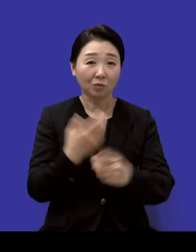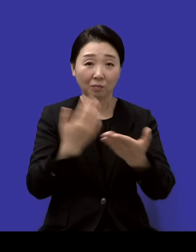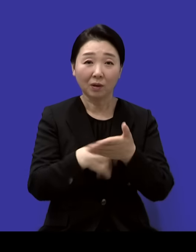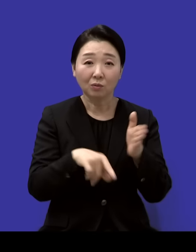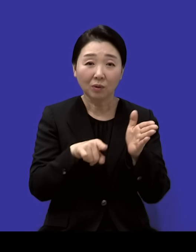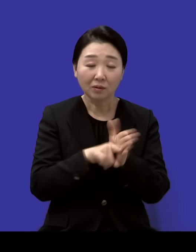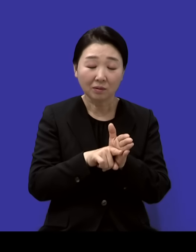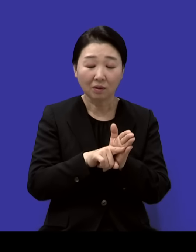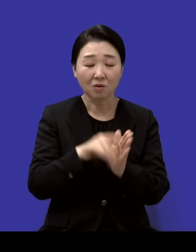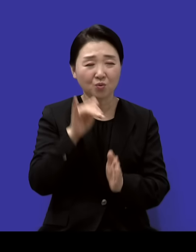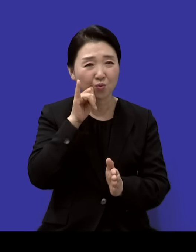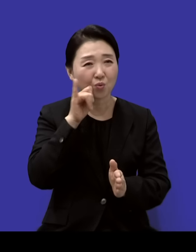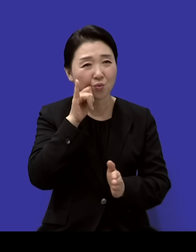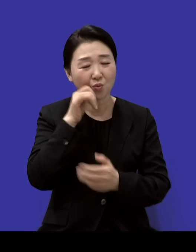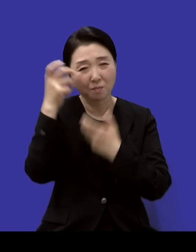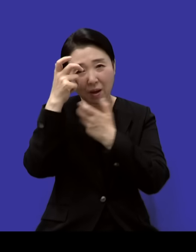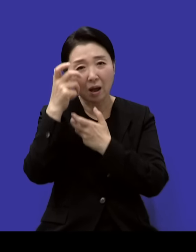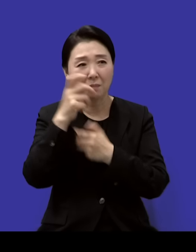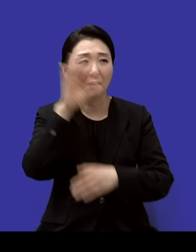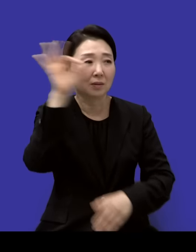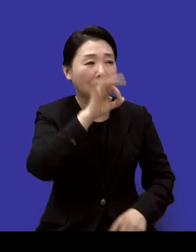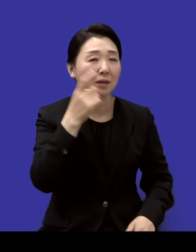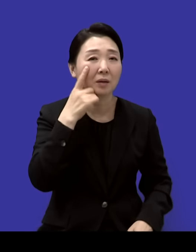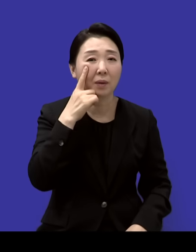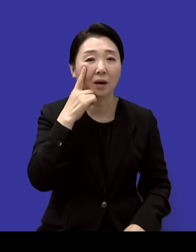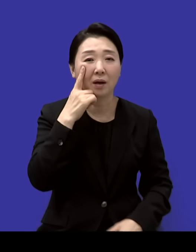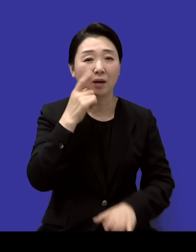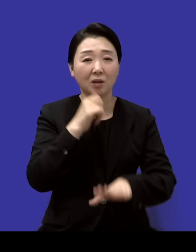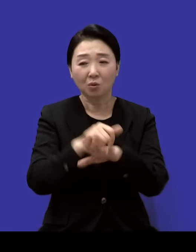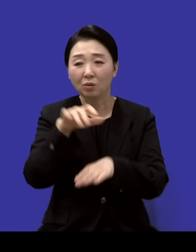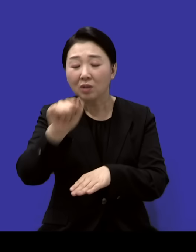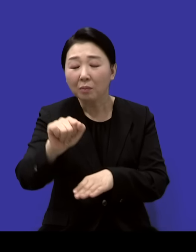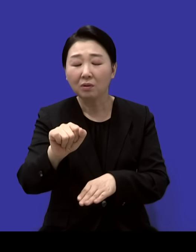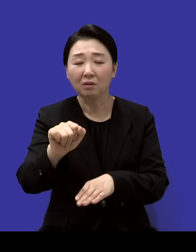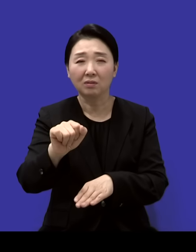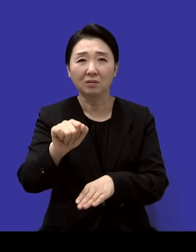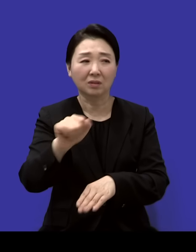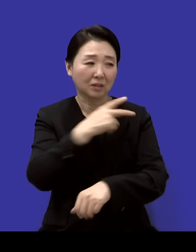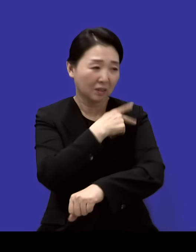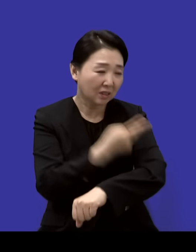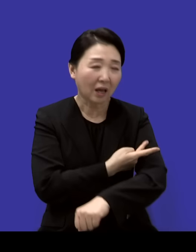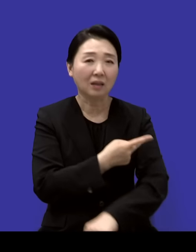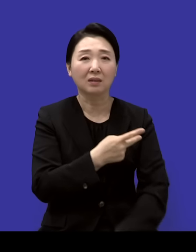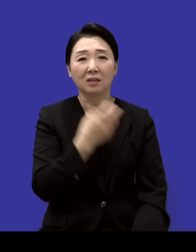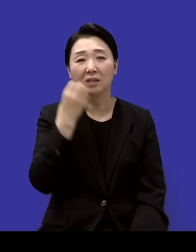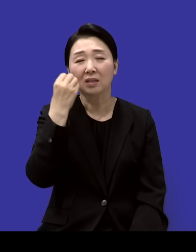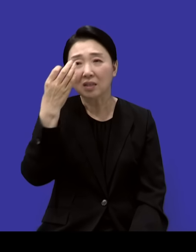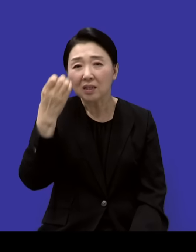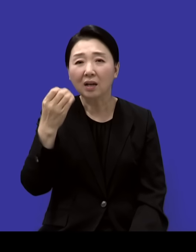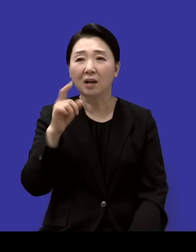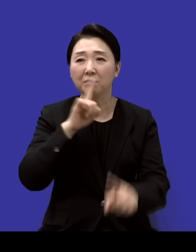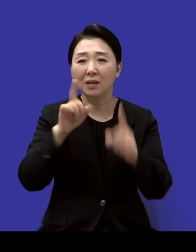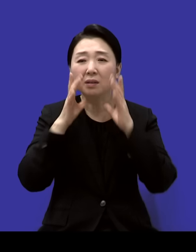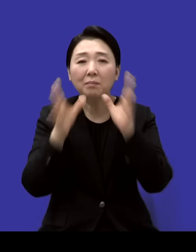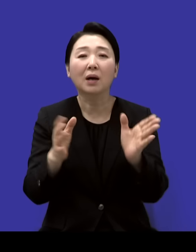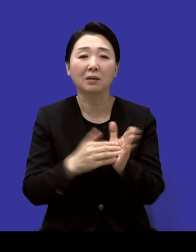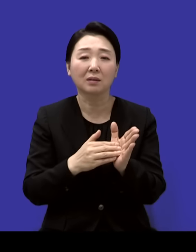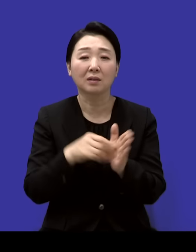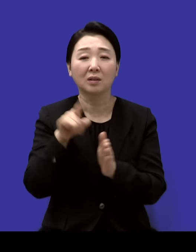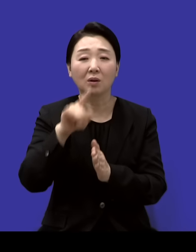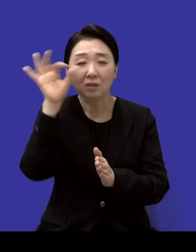여러 가지 중독도 빠지고 뭘 찾아다니다 보니 잡은 것이 그런 미친 노인의 그런 이상한 말씀에 넘어가고